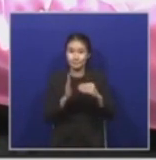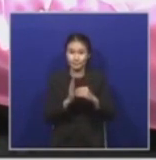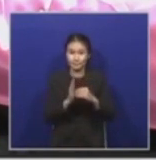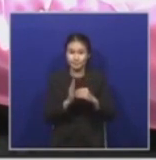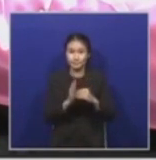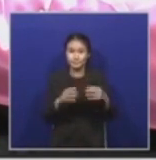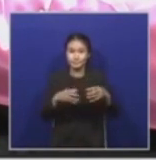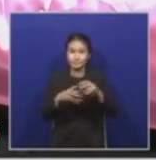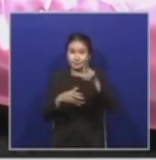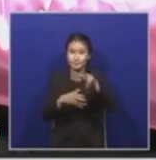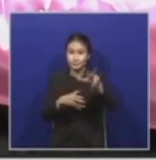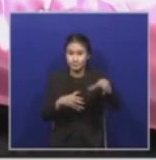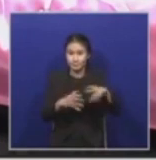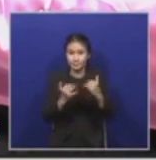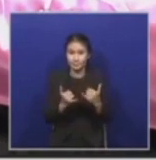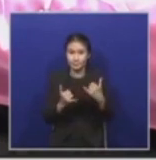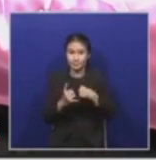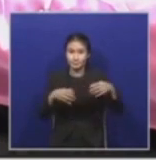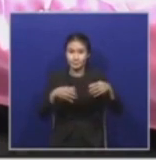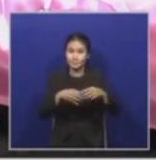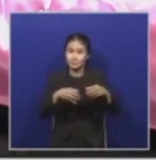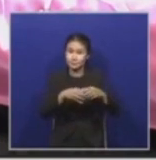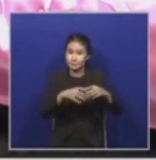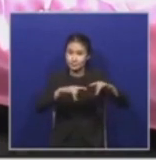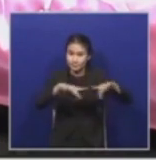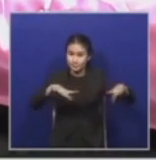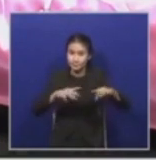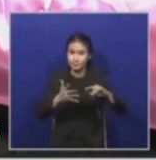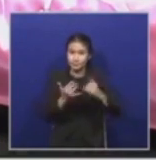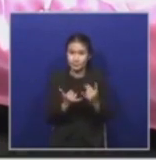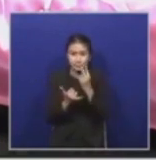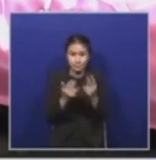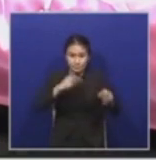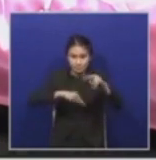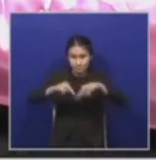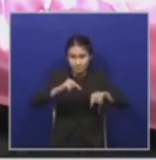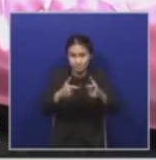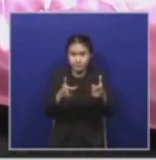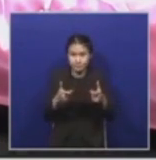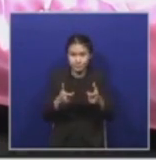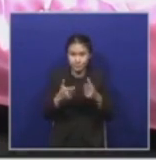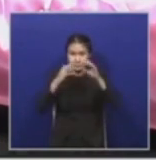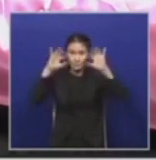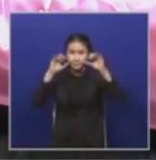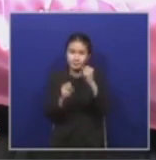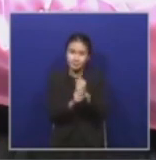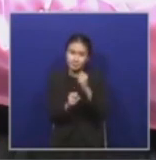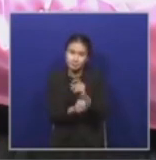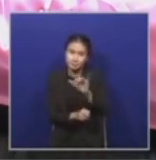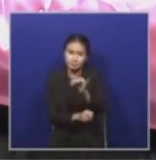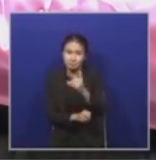าพรรคเพื่อไทยในฐานะฝ่ายค้านติดตามตรวจสอบการทำงานของรัฐบาลซึ่งบางทีก็มีเสียงป